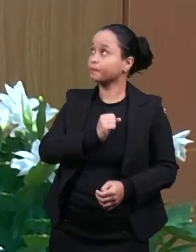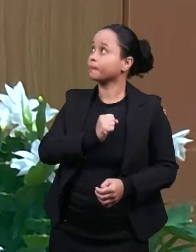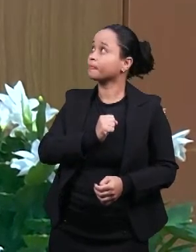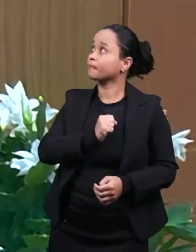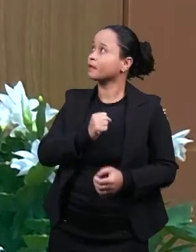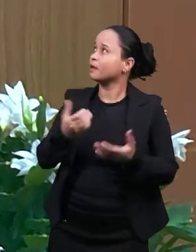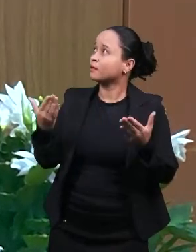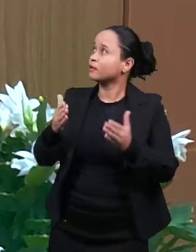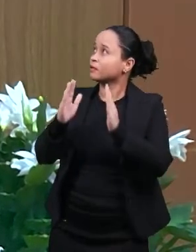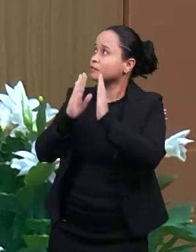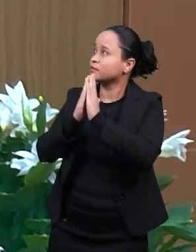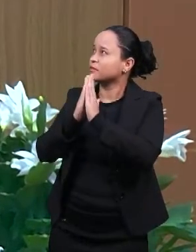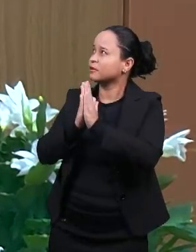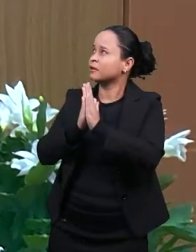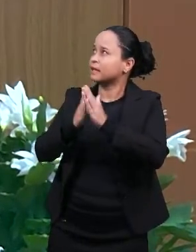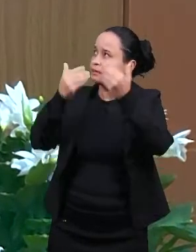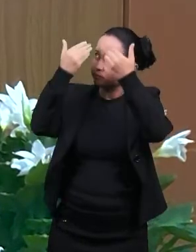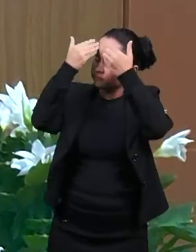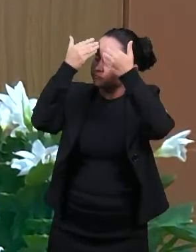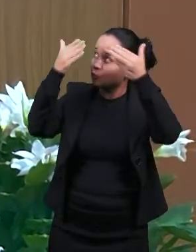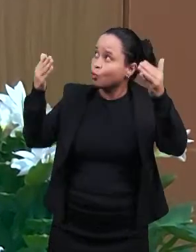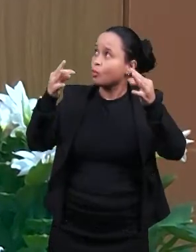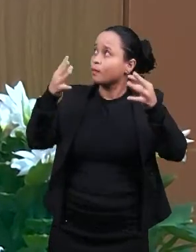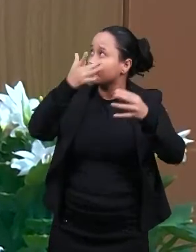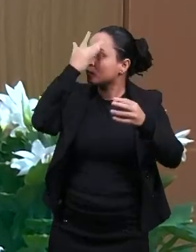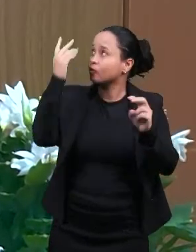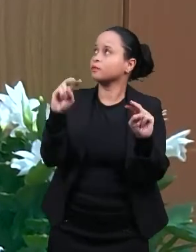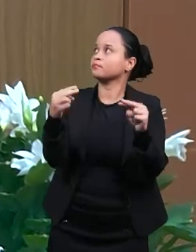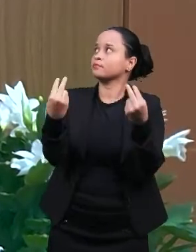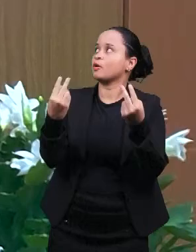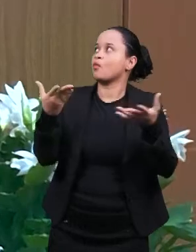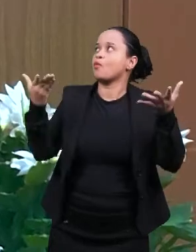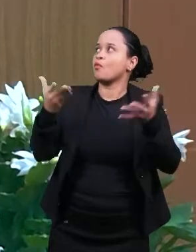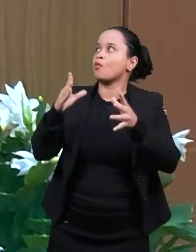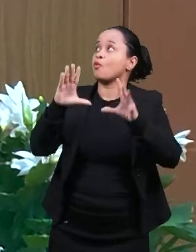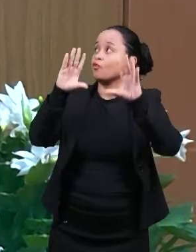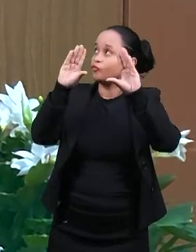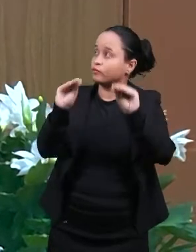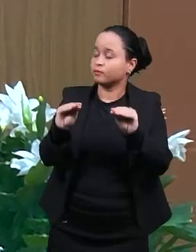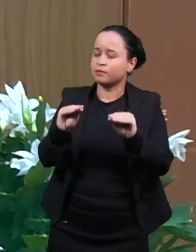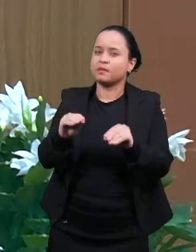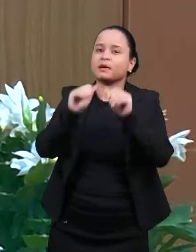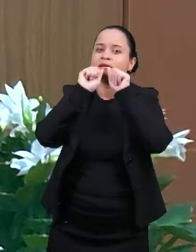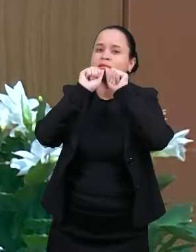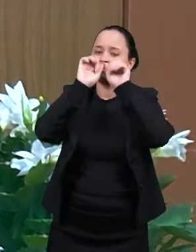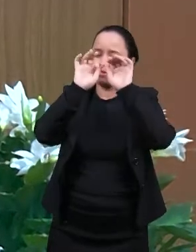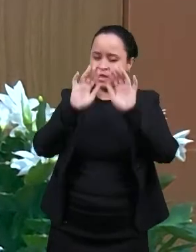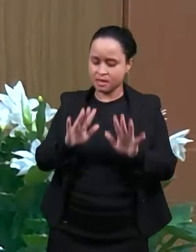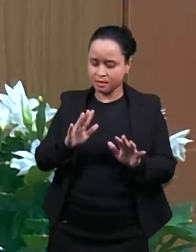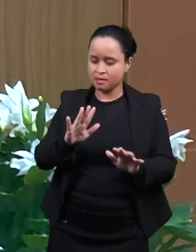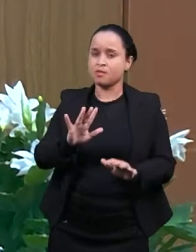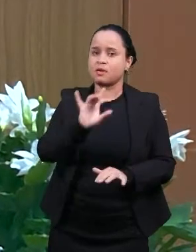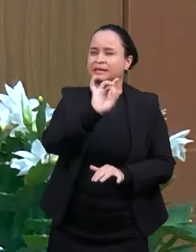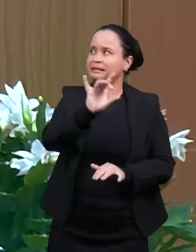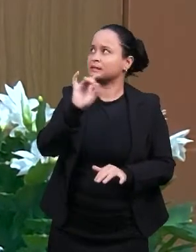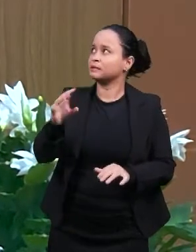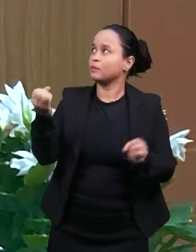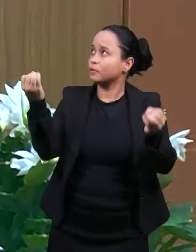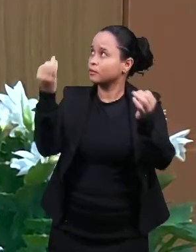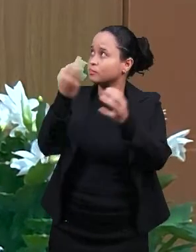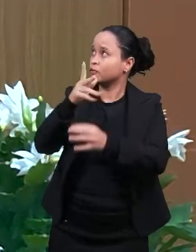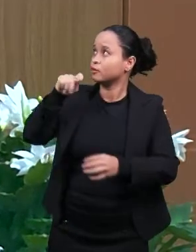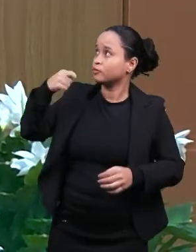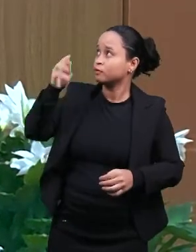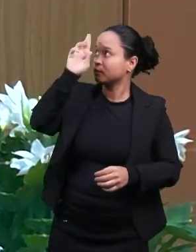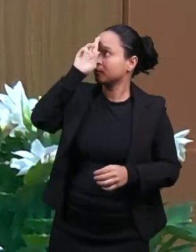Ты открываешь разум и понимаем все тех, кто слышит нас этим вечером для их блага, во славу